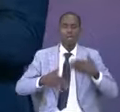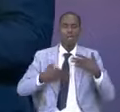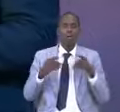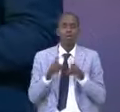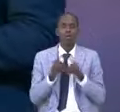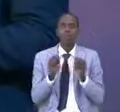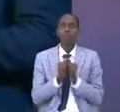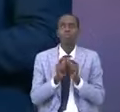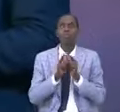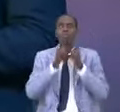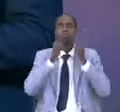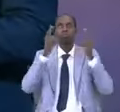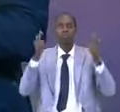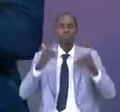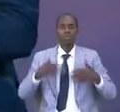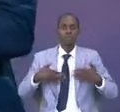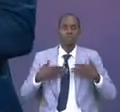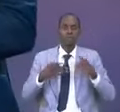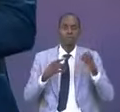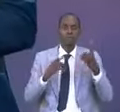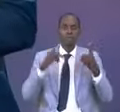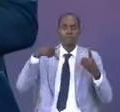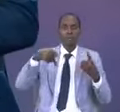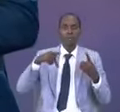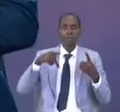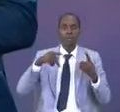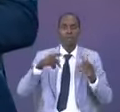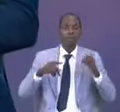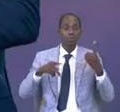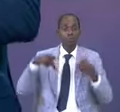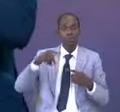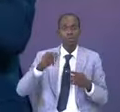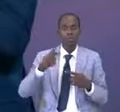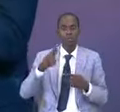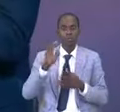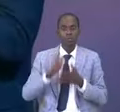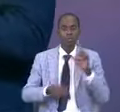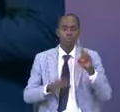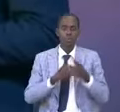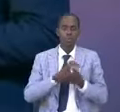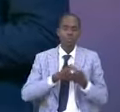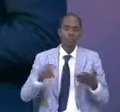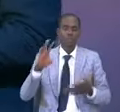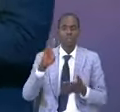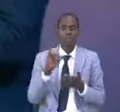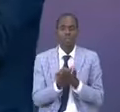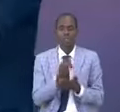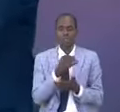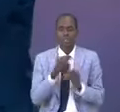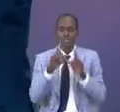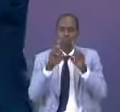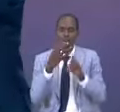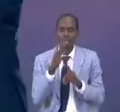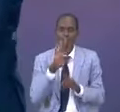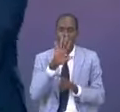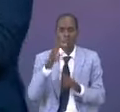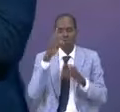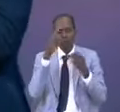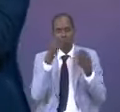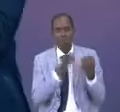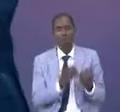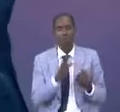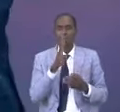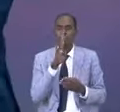un 7 un pied un 7 afin que les pros de votre faut appeler précieuse que l'or